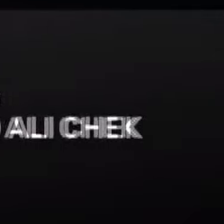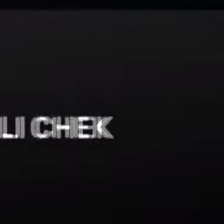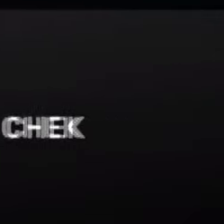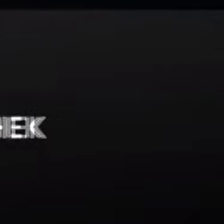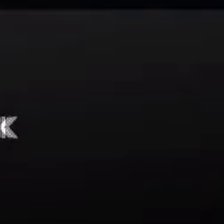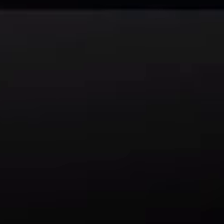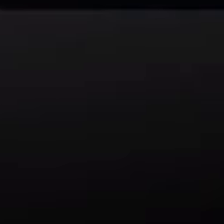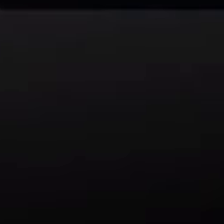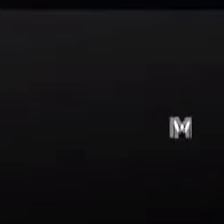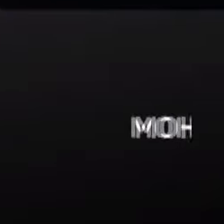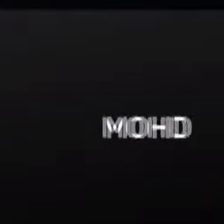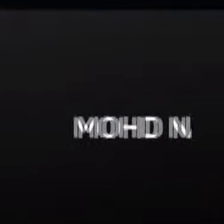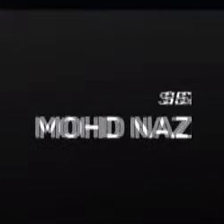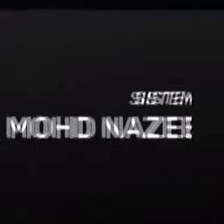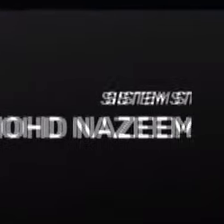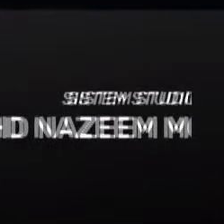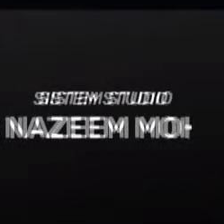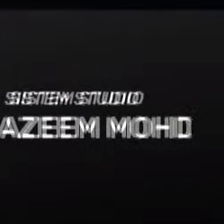hai hai